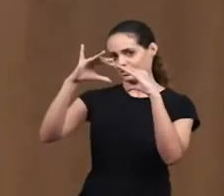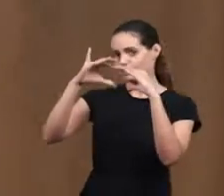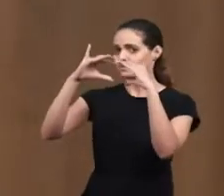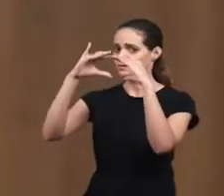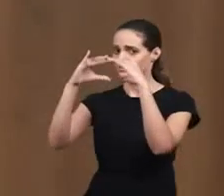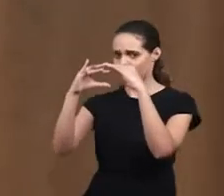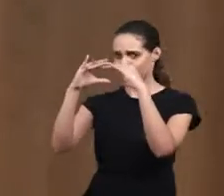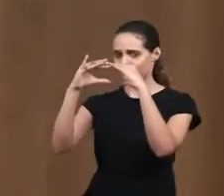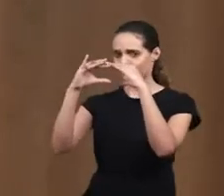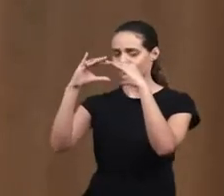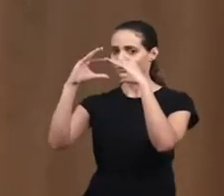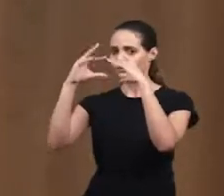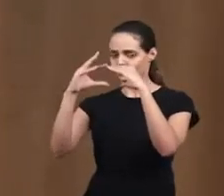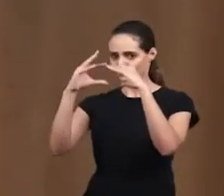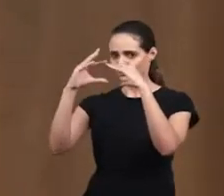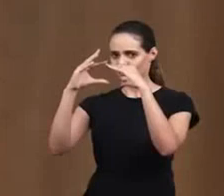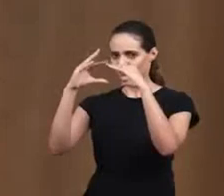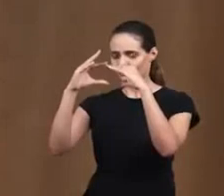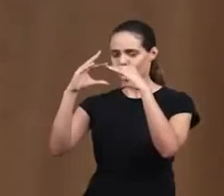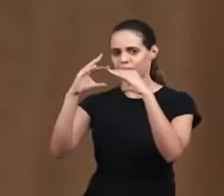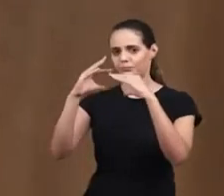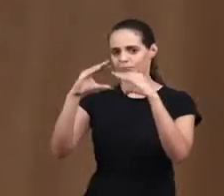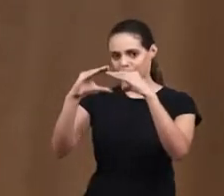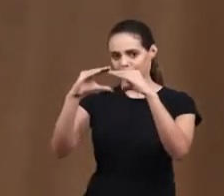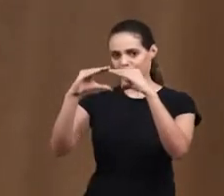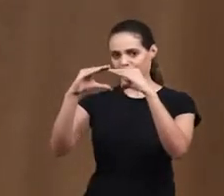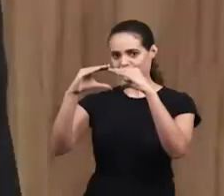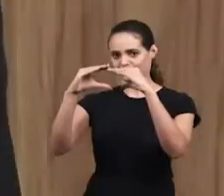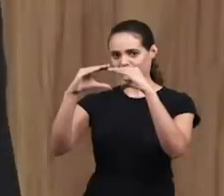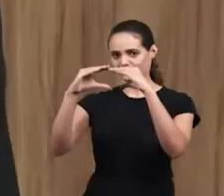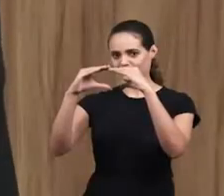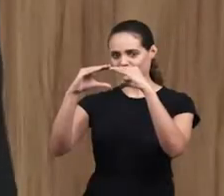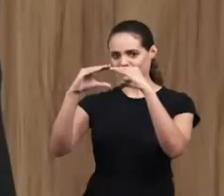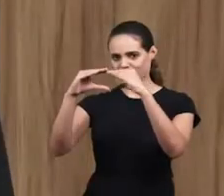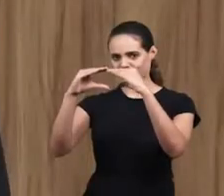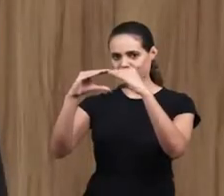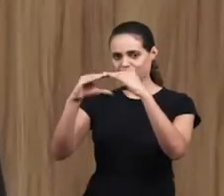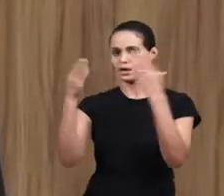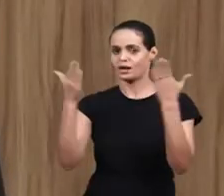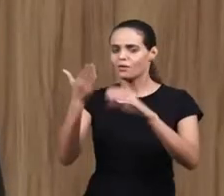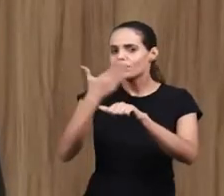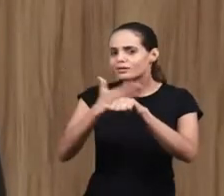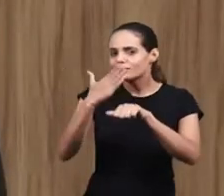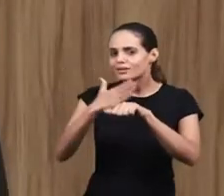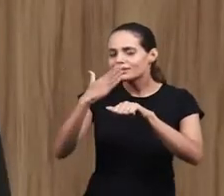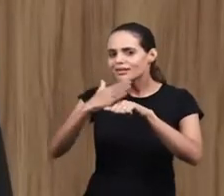für die Note E, den Ringfinger für das